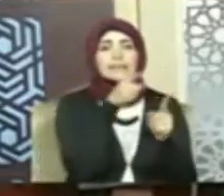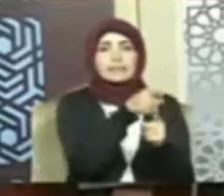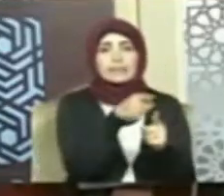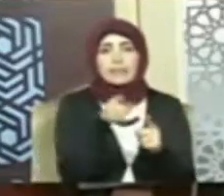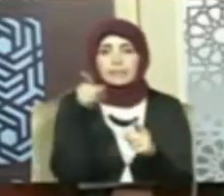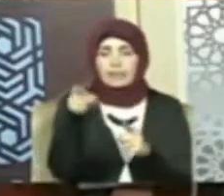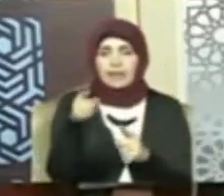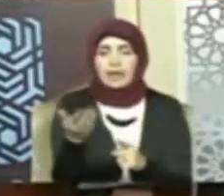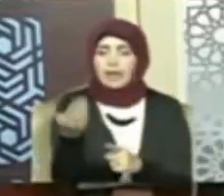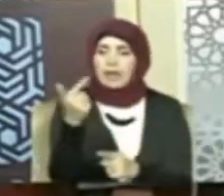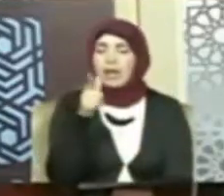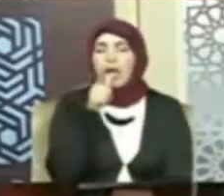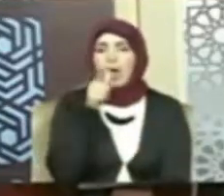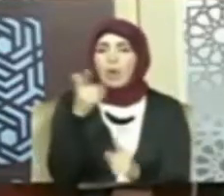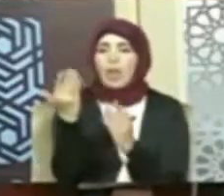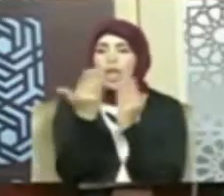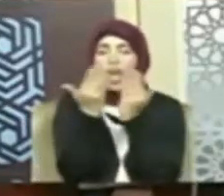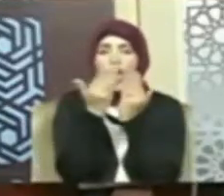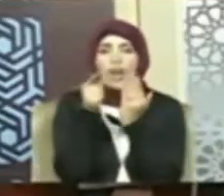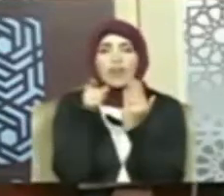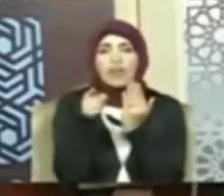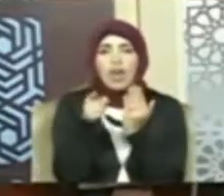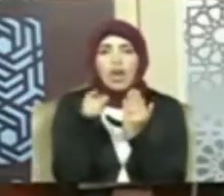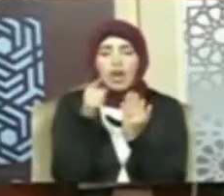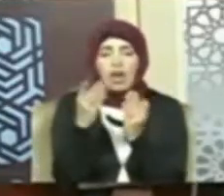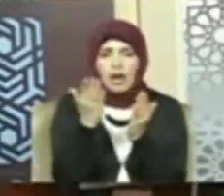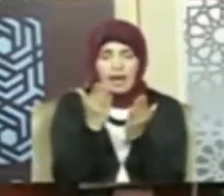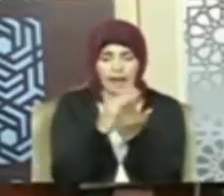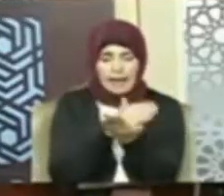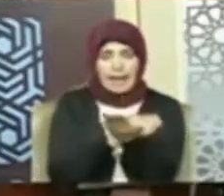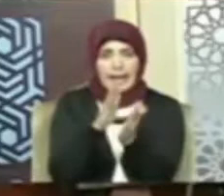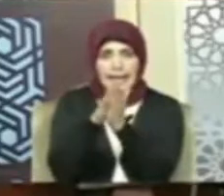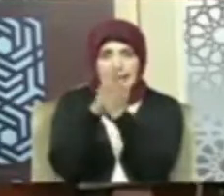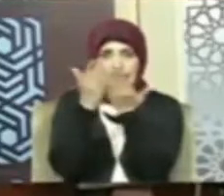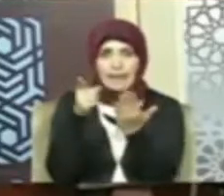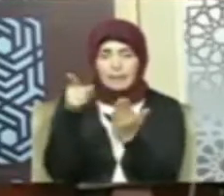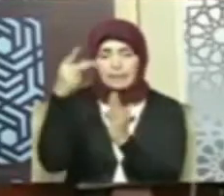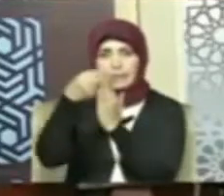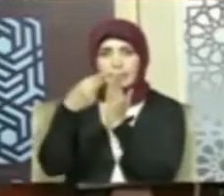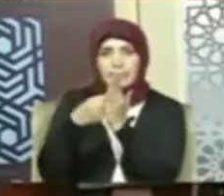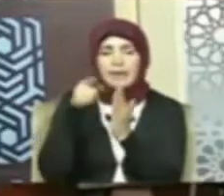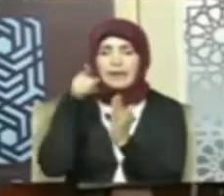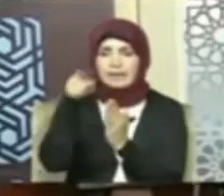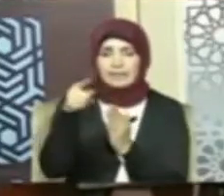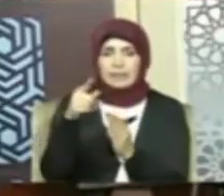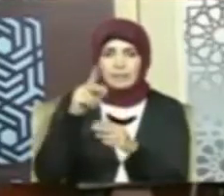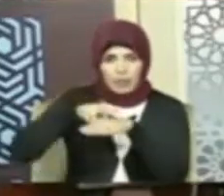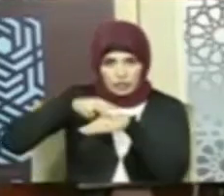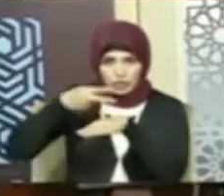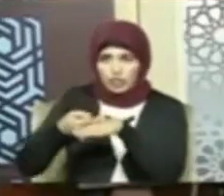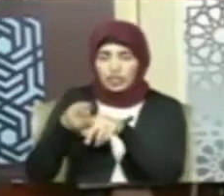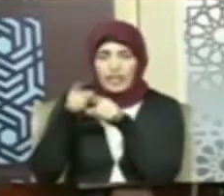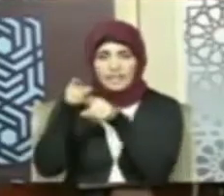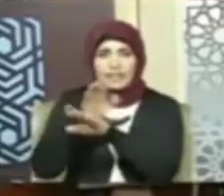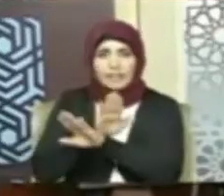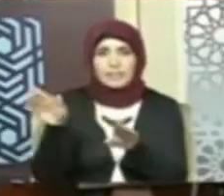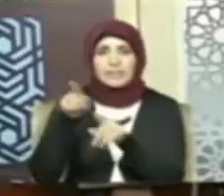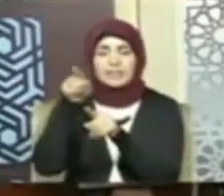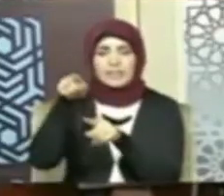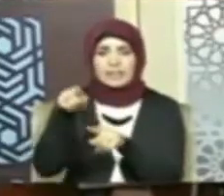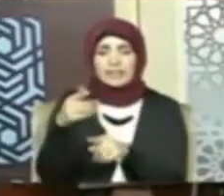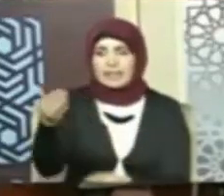اقرأ كتابك، كفى بنفسك اليوم عليك حسيبا. ولقد جئتمونا فرادى